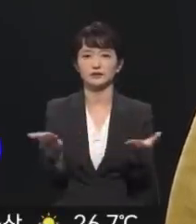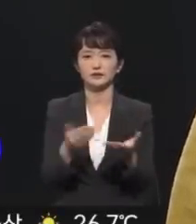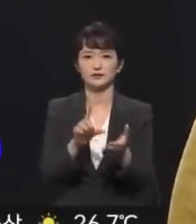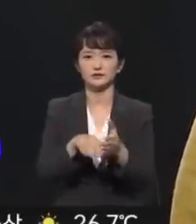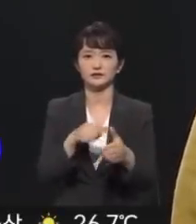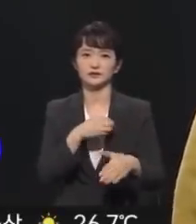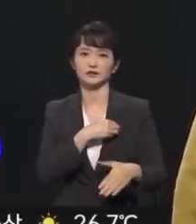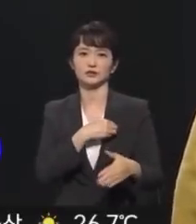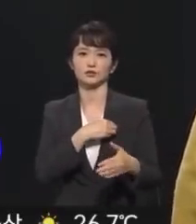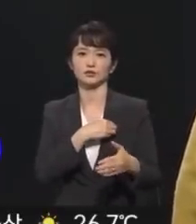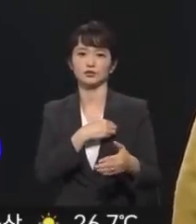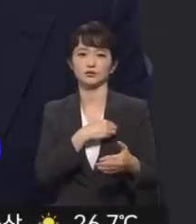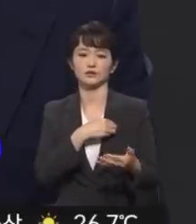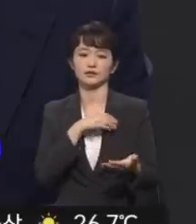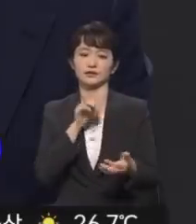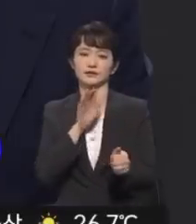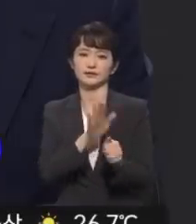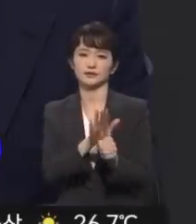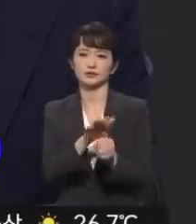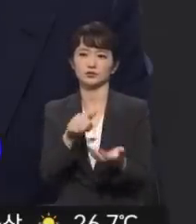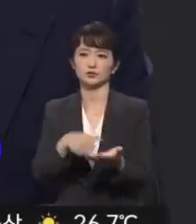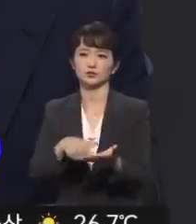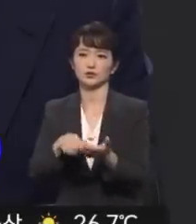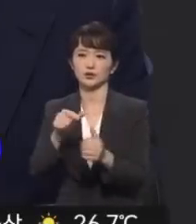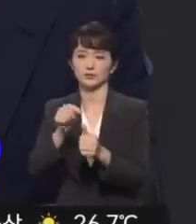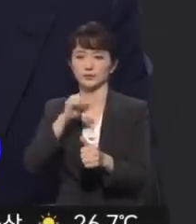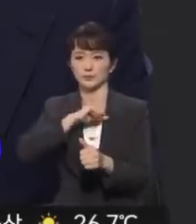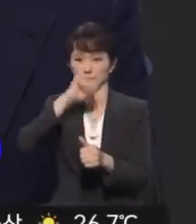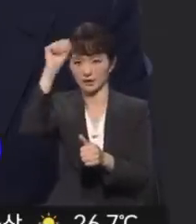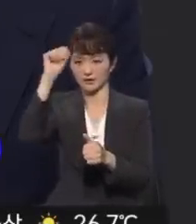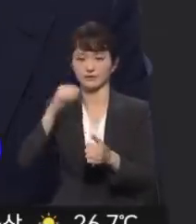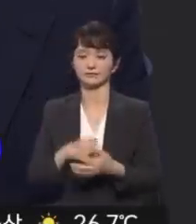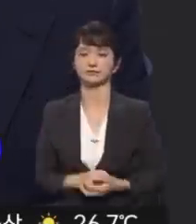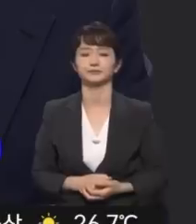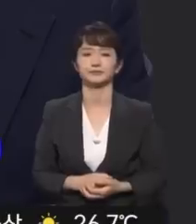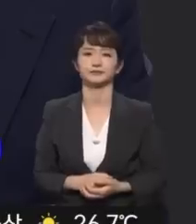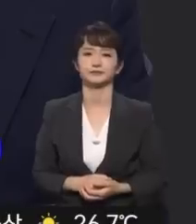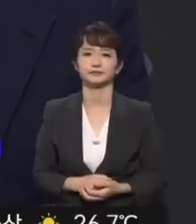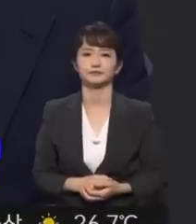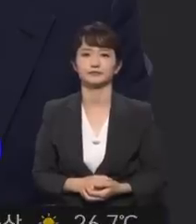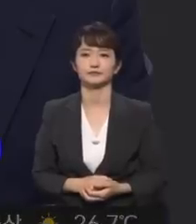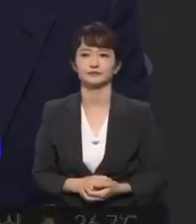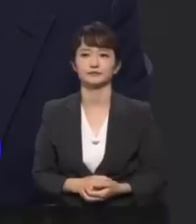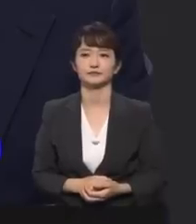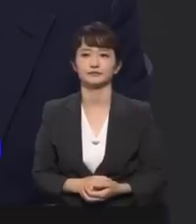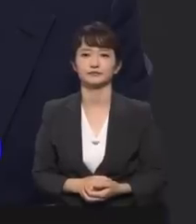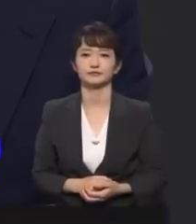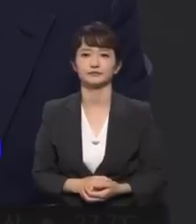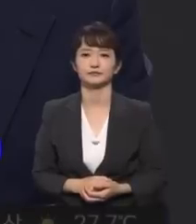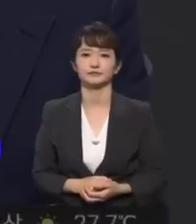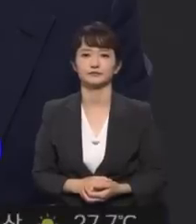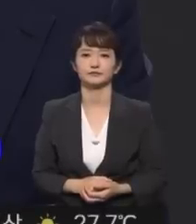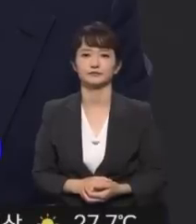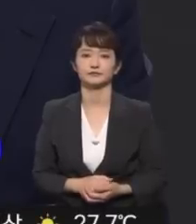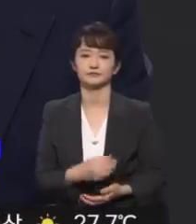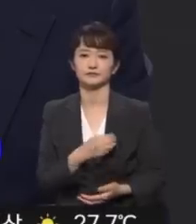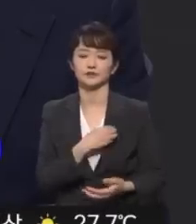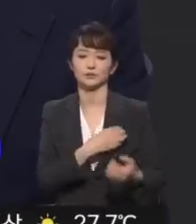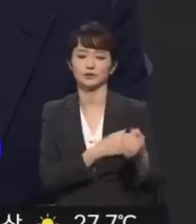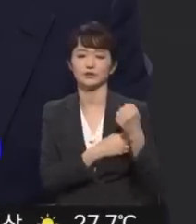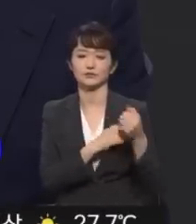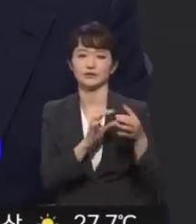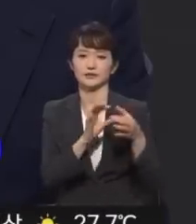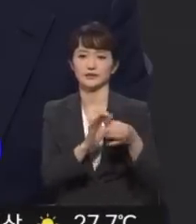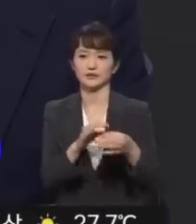당선된 어떤 당 대표가 당내 세력 인하 또는 중앙 이모 민주당도 마찬가지입니다 이런 세력에서 움직임으로 당 대표의 권한을